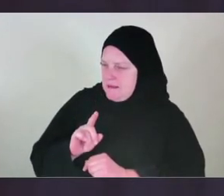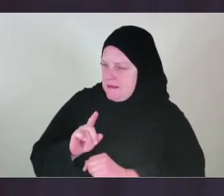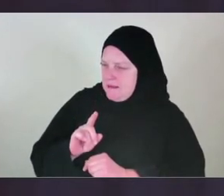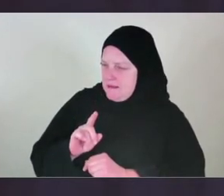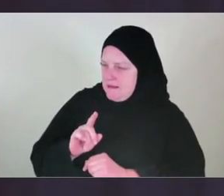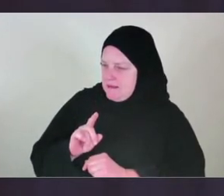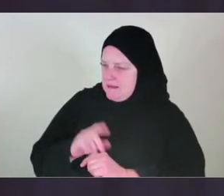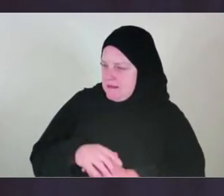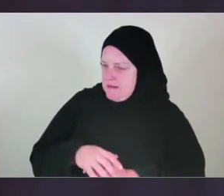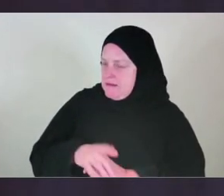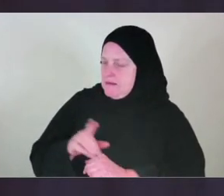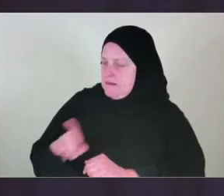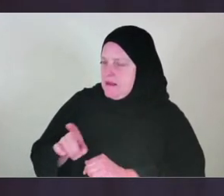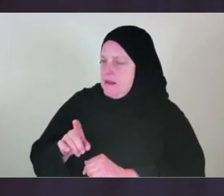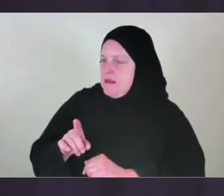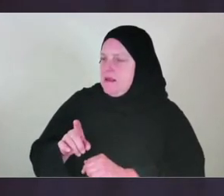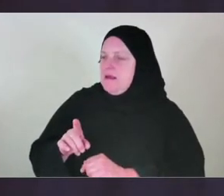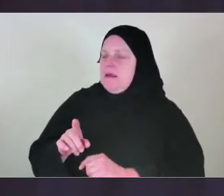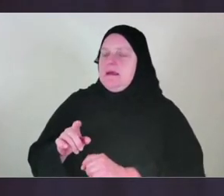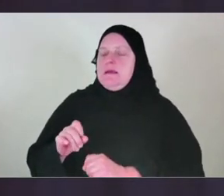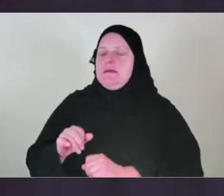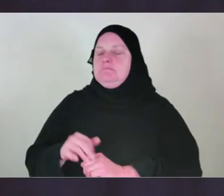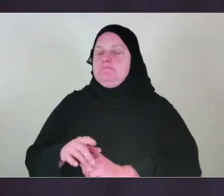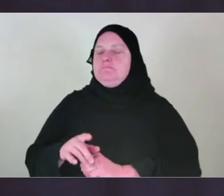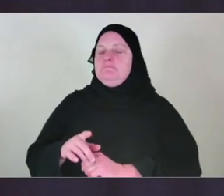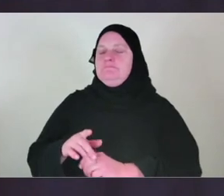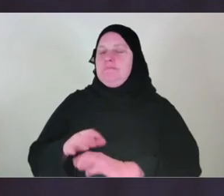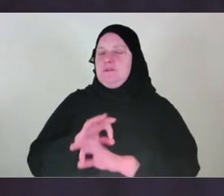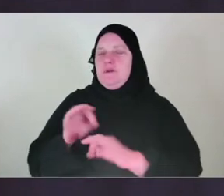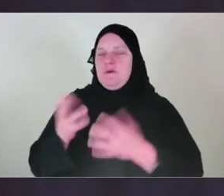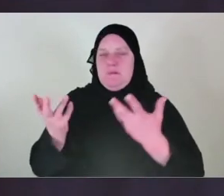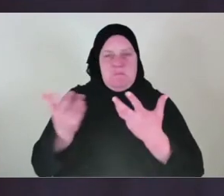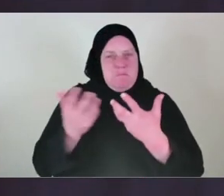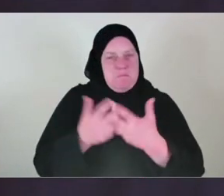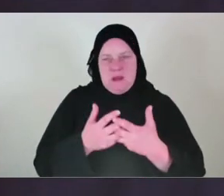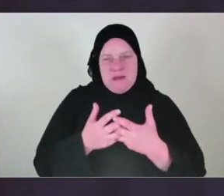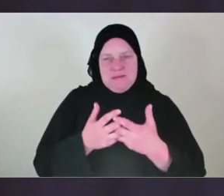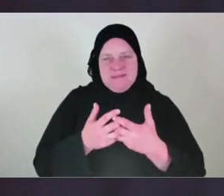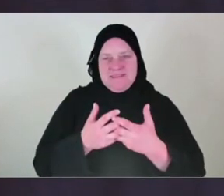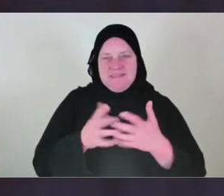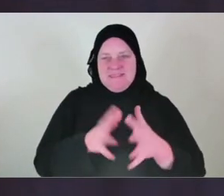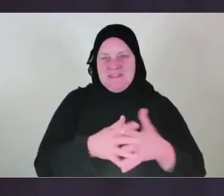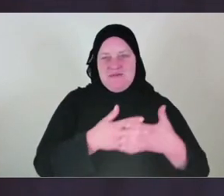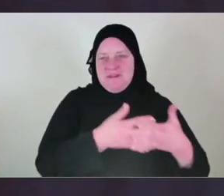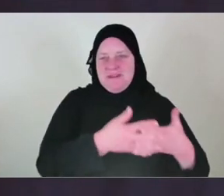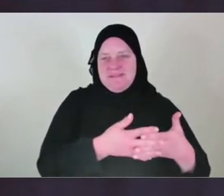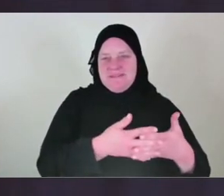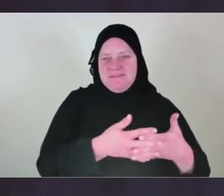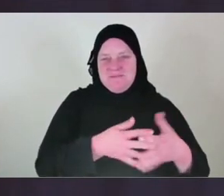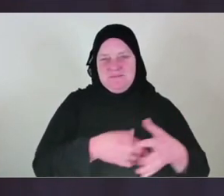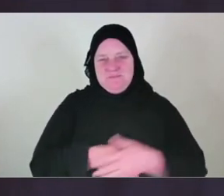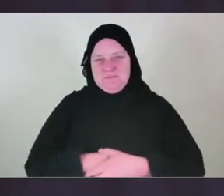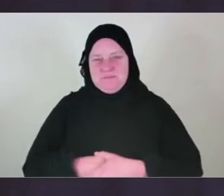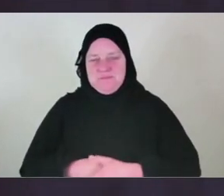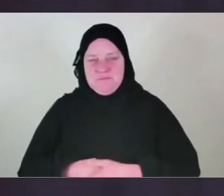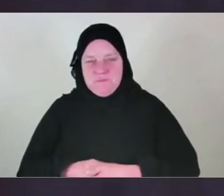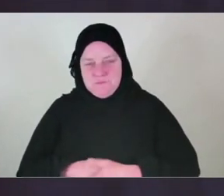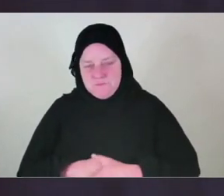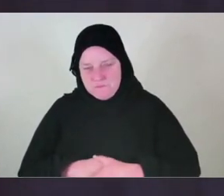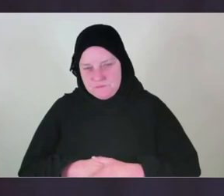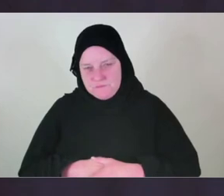with him. He says, قَالَ اللَّهَ تَعَالَى وَلَقَدْ خَلَقْنَا الْإِنسَانَ وَنَعْلَمُ مَا تُوَسْوِسُ